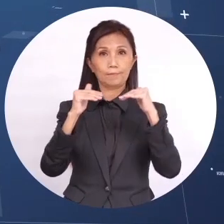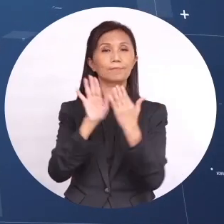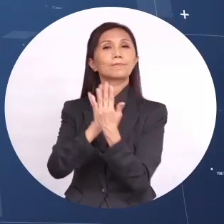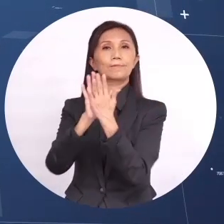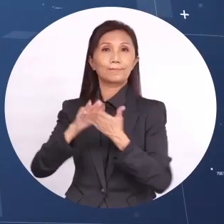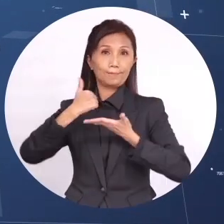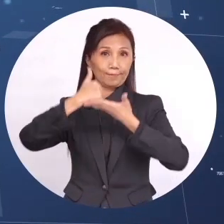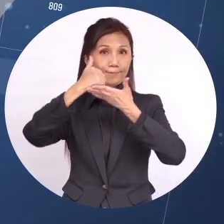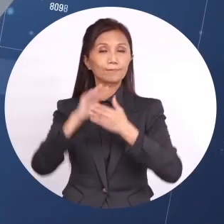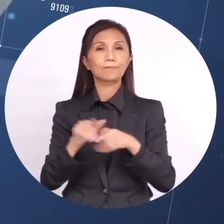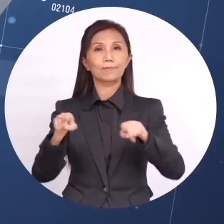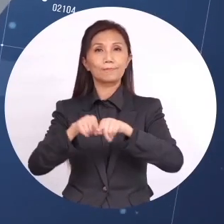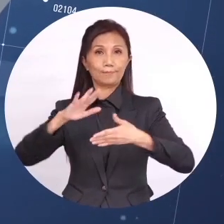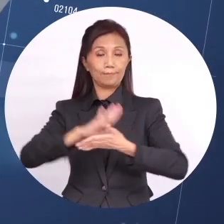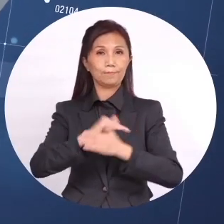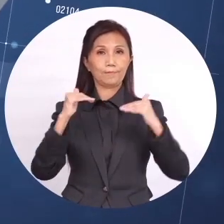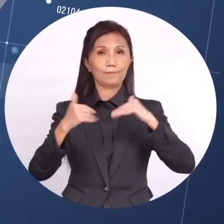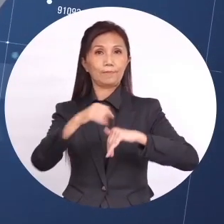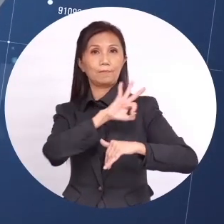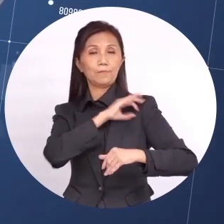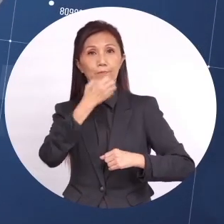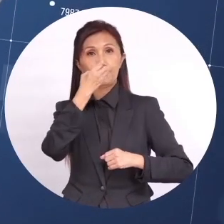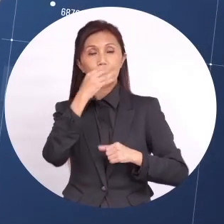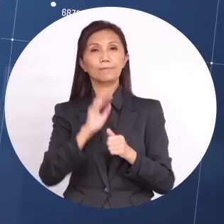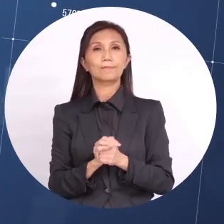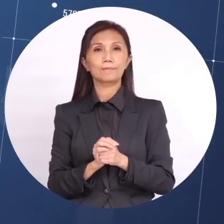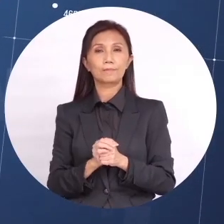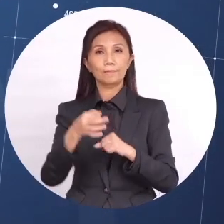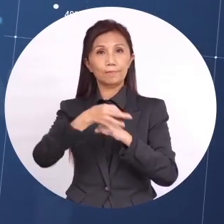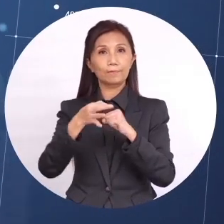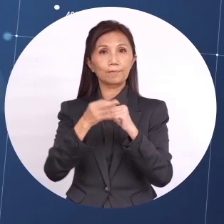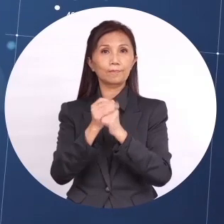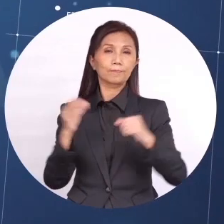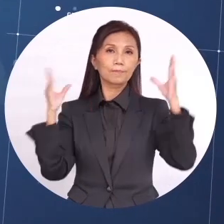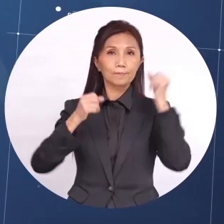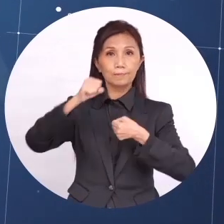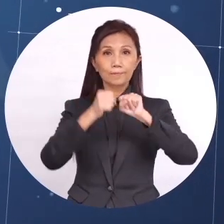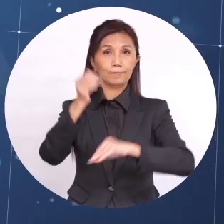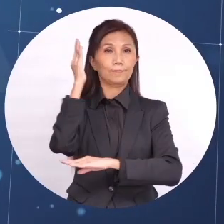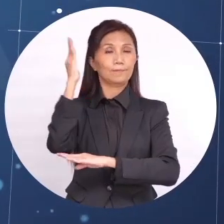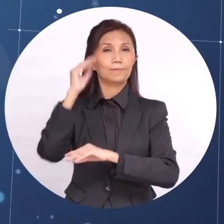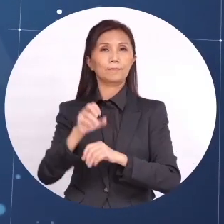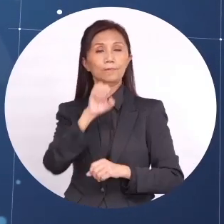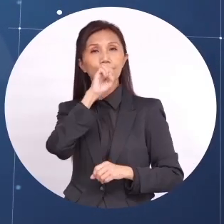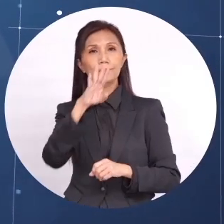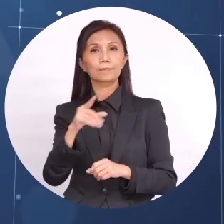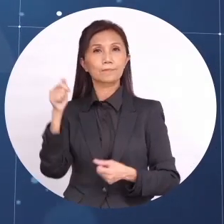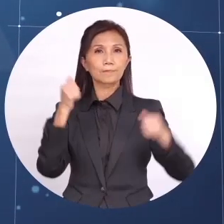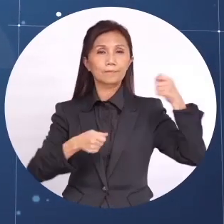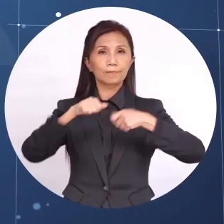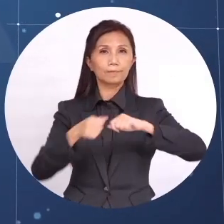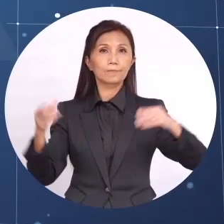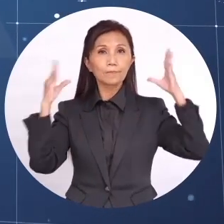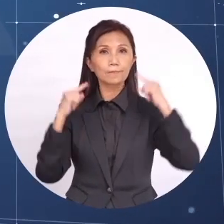尊重。同年平机会在香港协办国际信息科技峰会，提倡资讯科